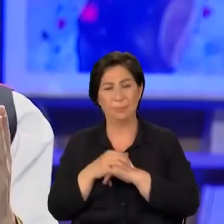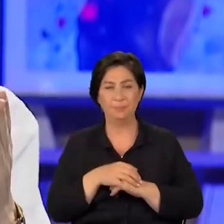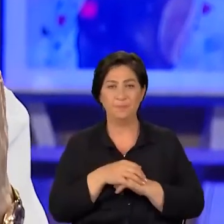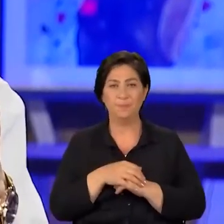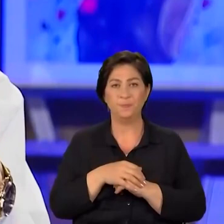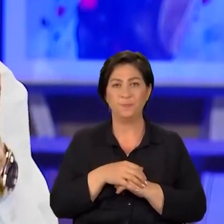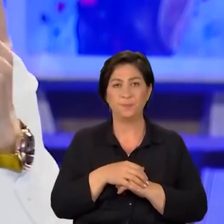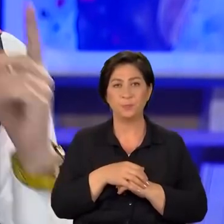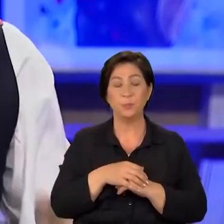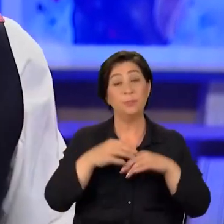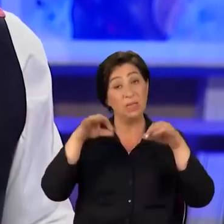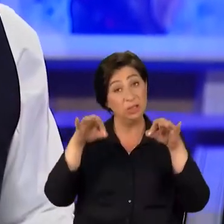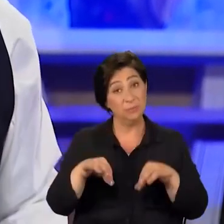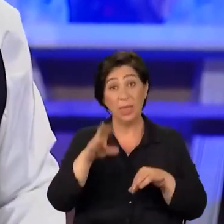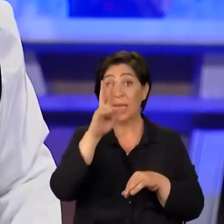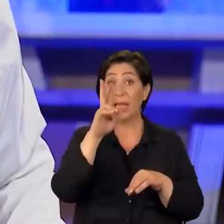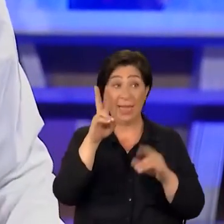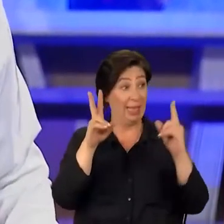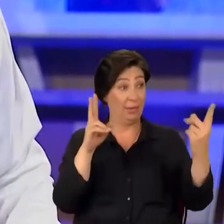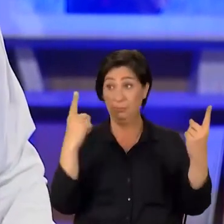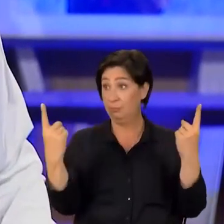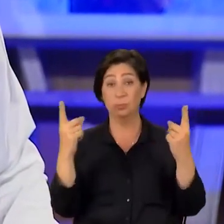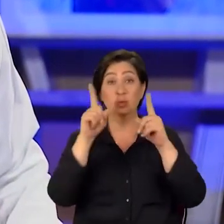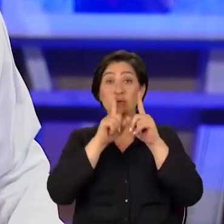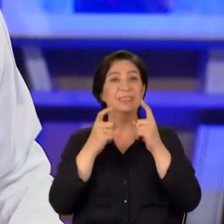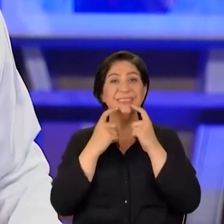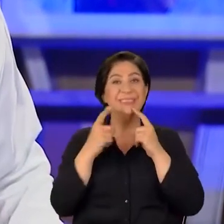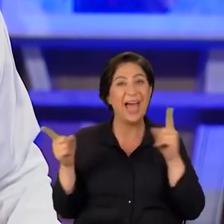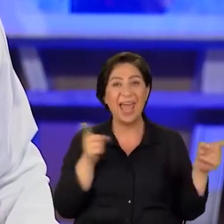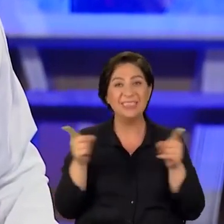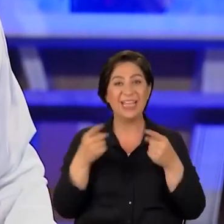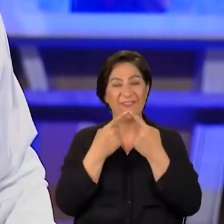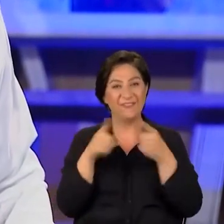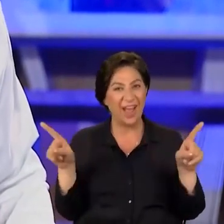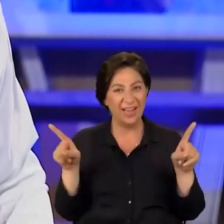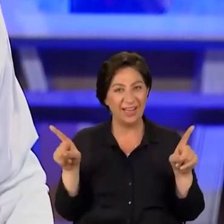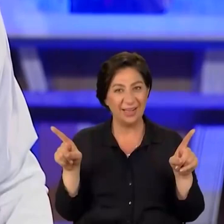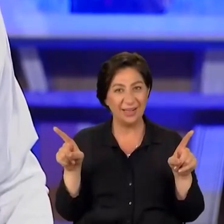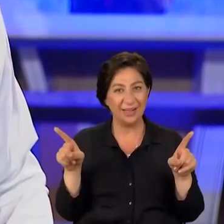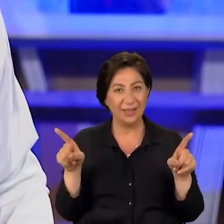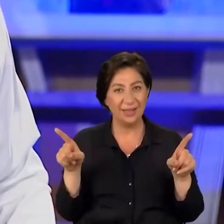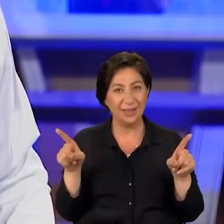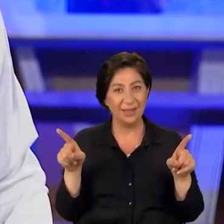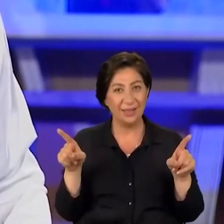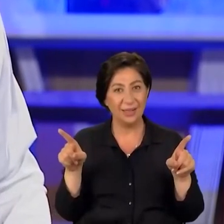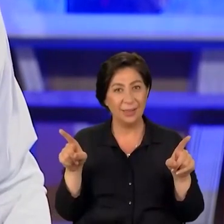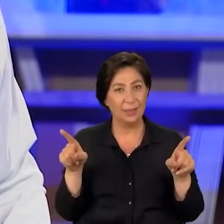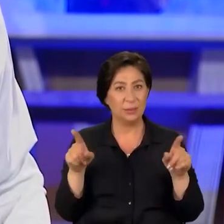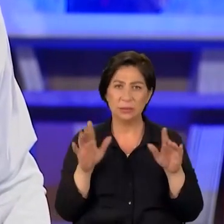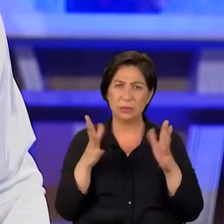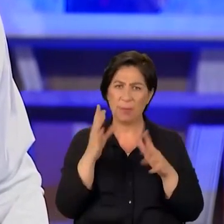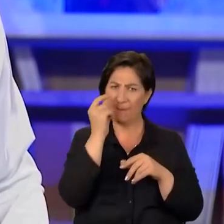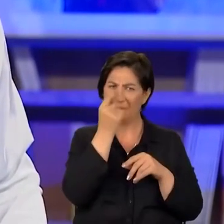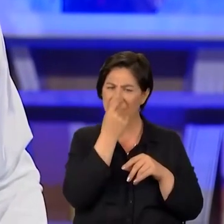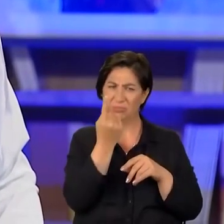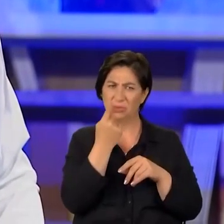Şimdi 200 yıl arasındaki fark, birbirine çok benzeyen 200 yıl arasındaki fark, ki gayet basit